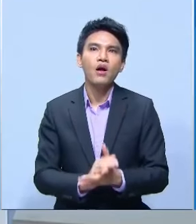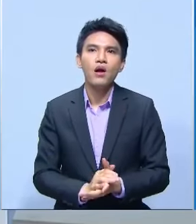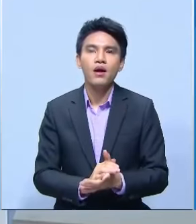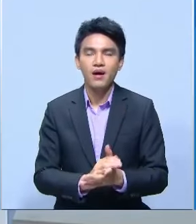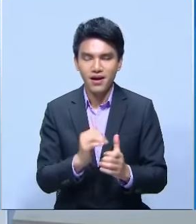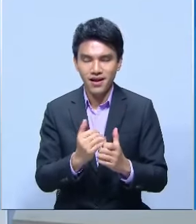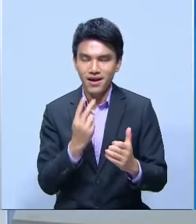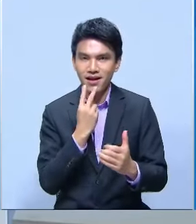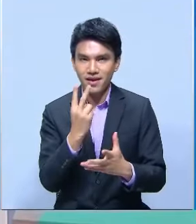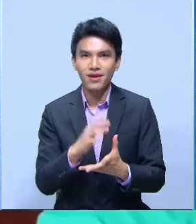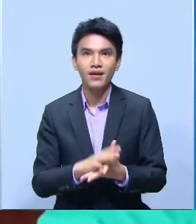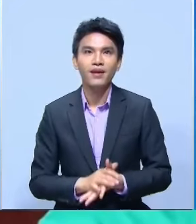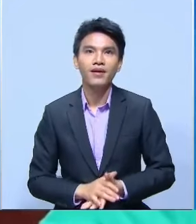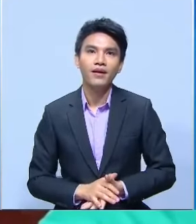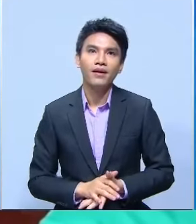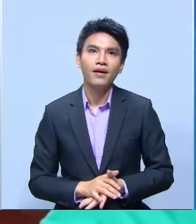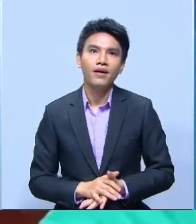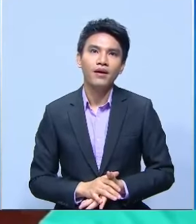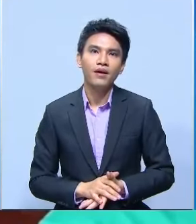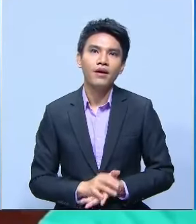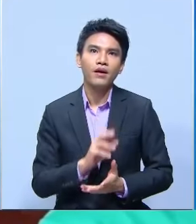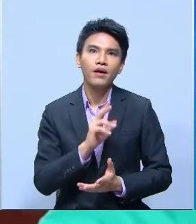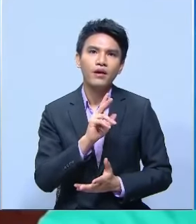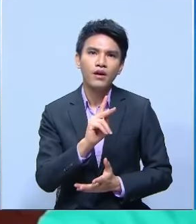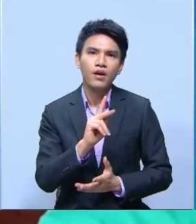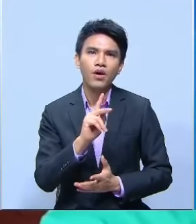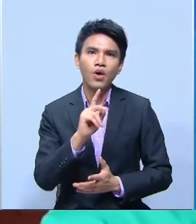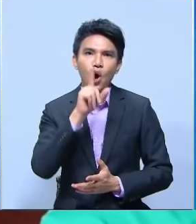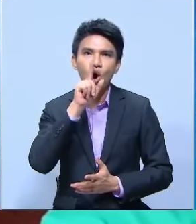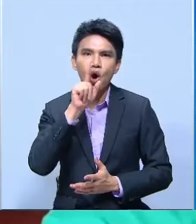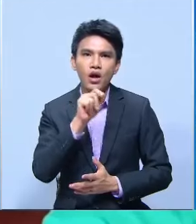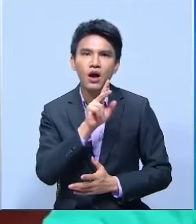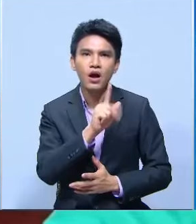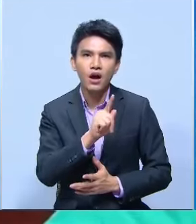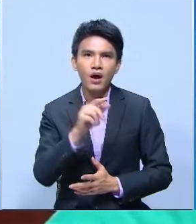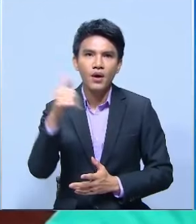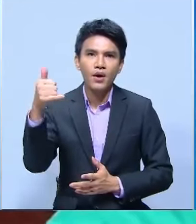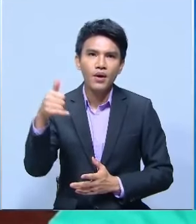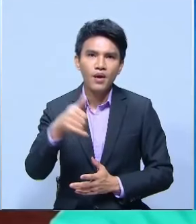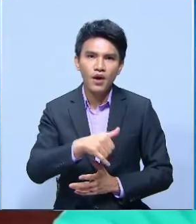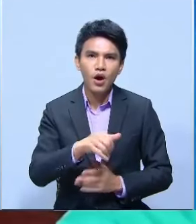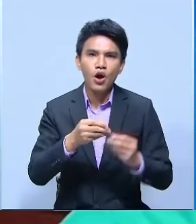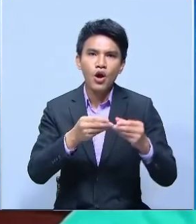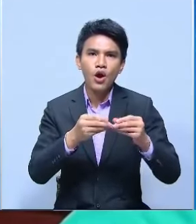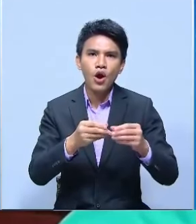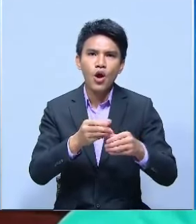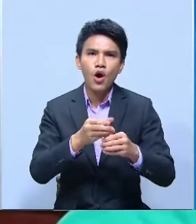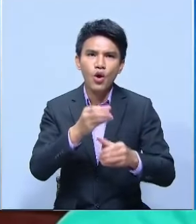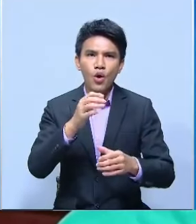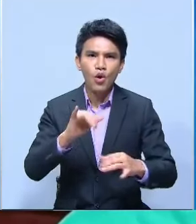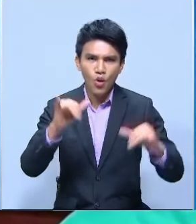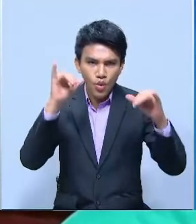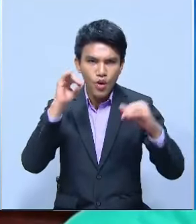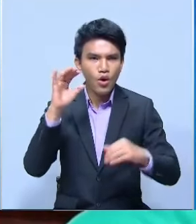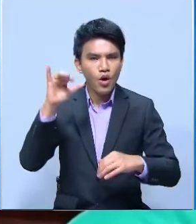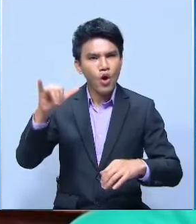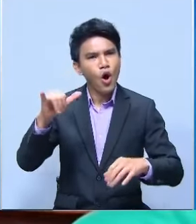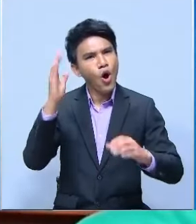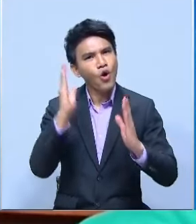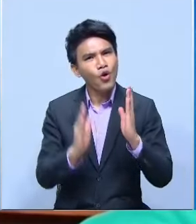ไงไปดูกันค่ะ โอ้เอ้ยกอไก่กอไก่มาห้าพ่อขวดน้องชายคนโสภาเดินหน้า